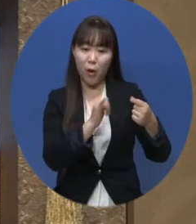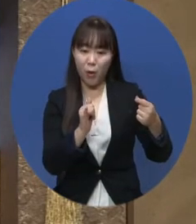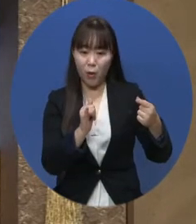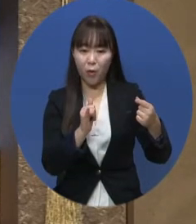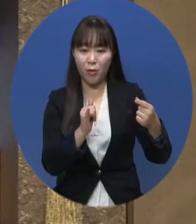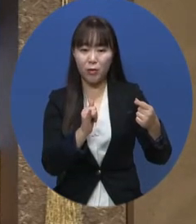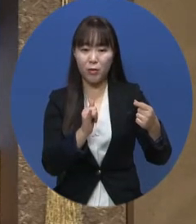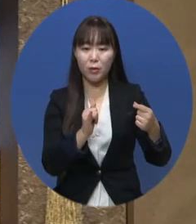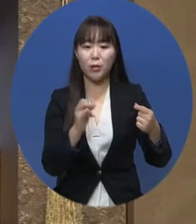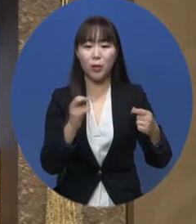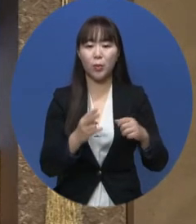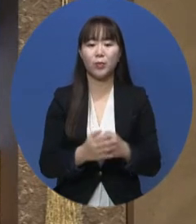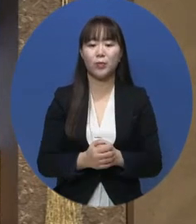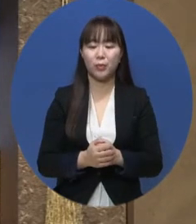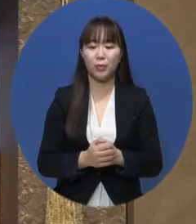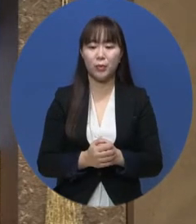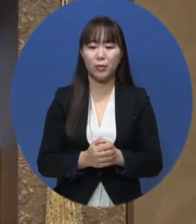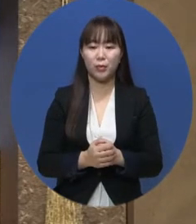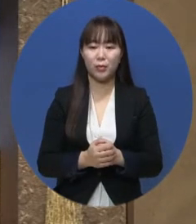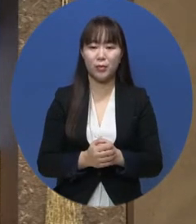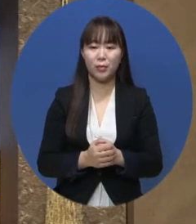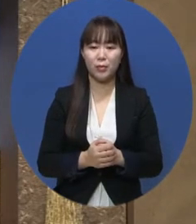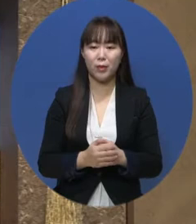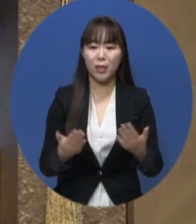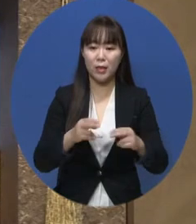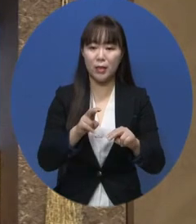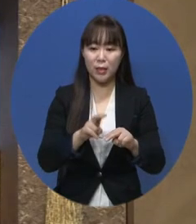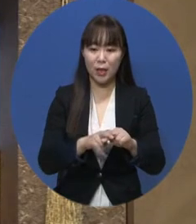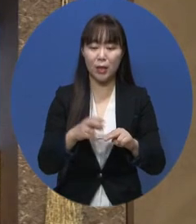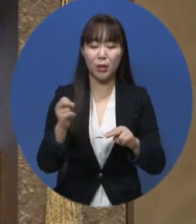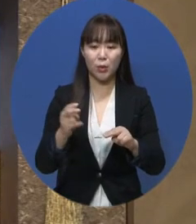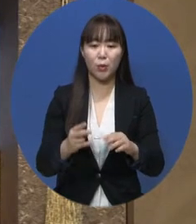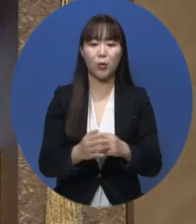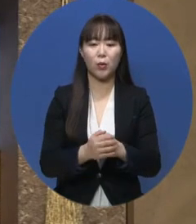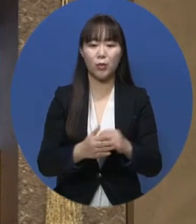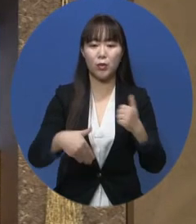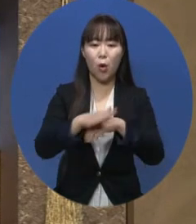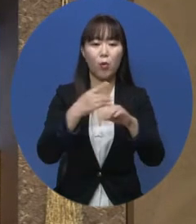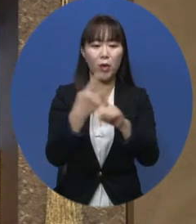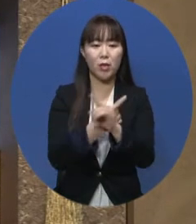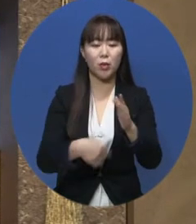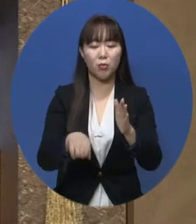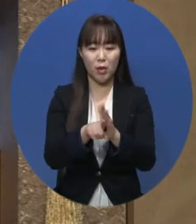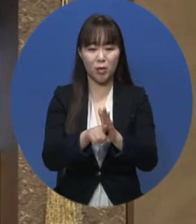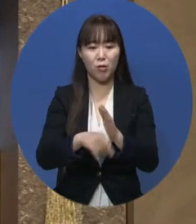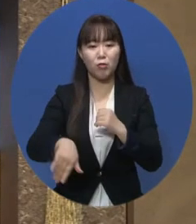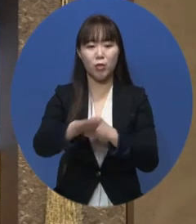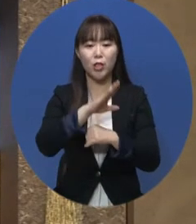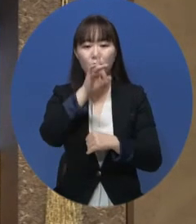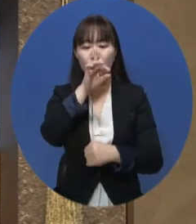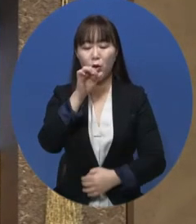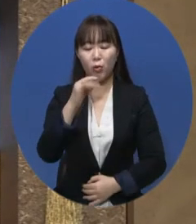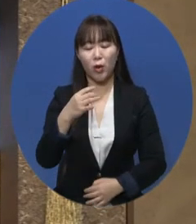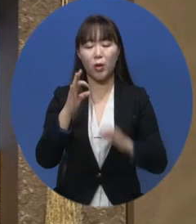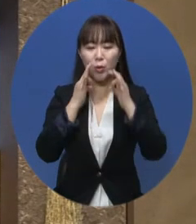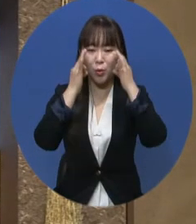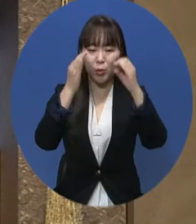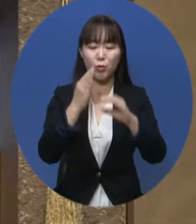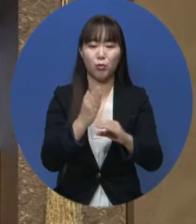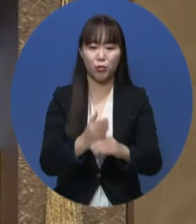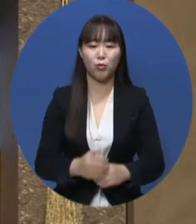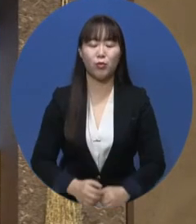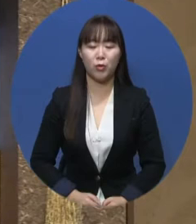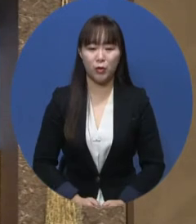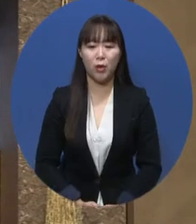또 그런 그 일자리와 처우 개선을 위해서 저희 중앙회가 노력을 하고 있고